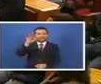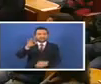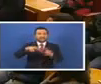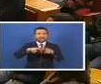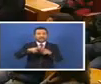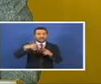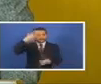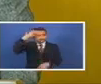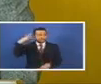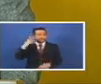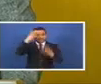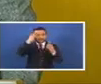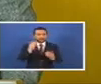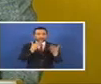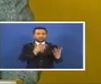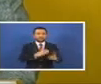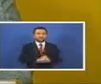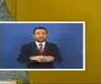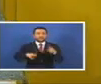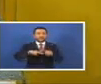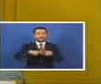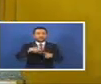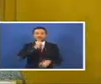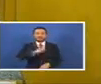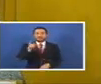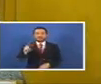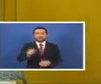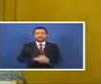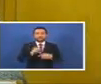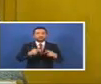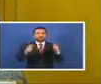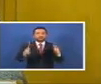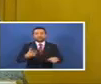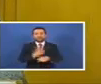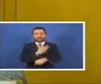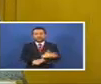saçlı kişi anlamında. Ahmet abi bu ülkede,